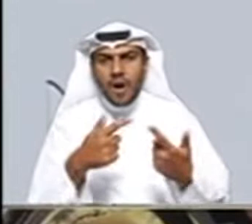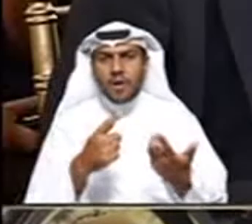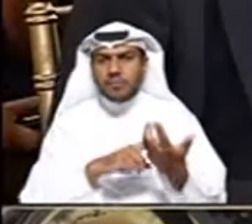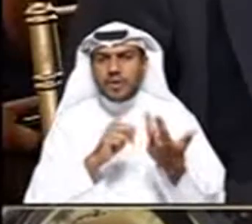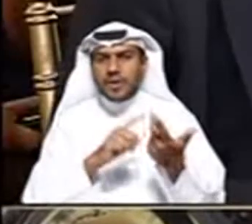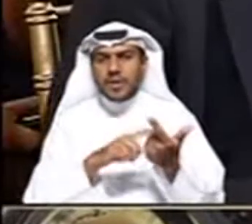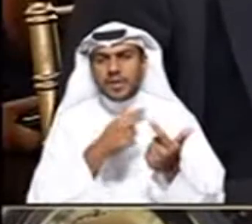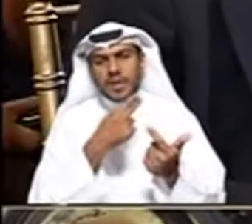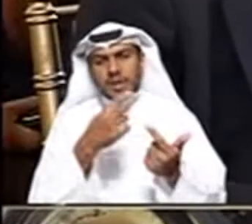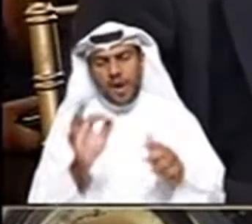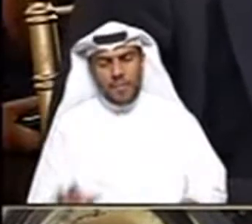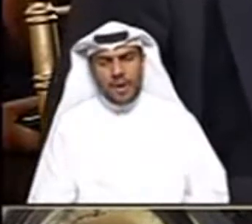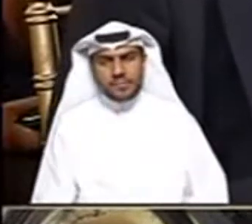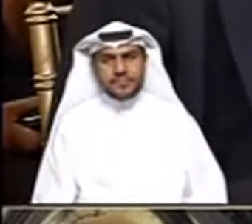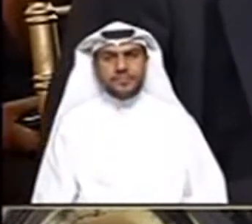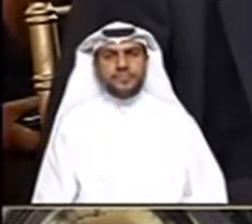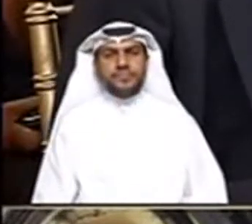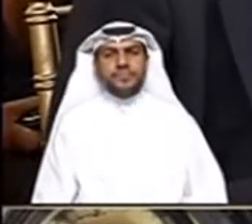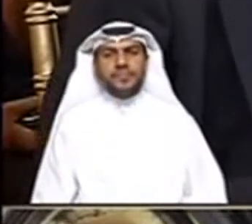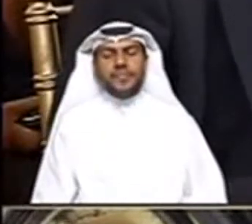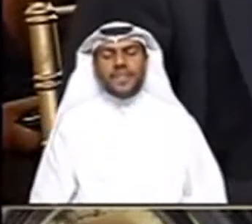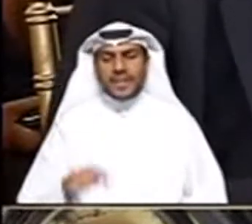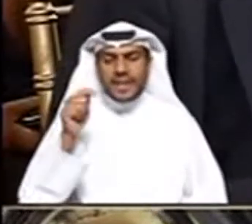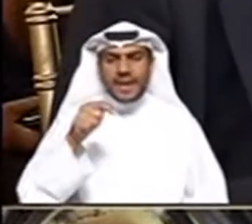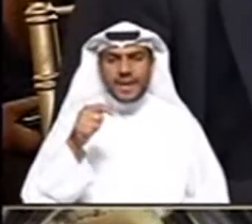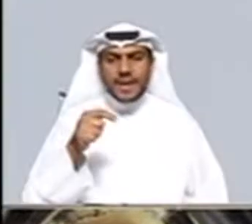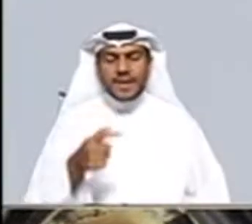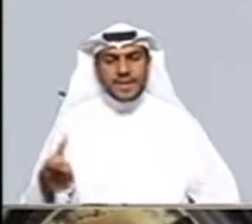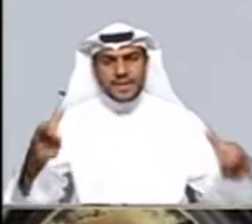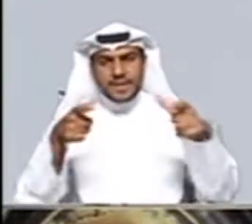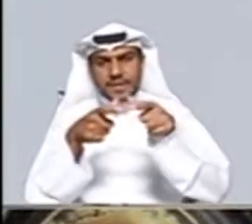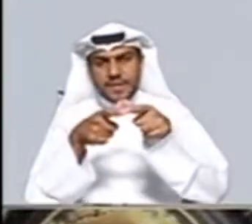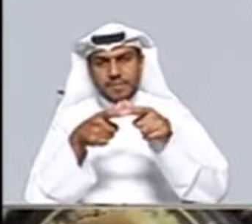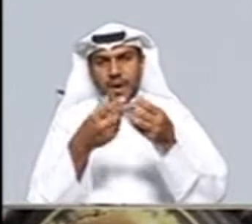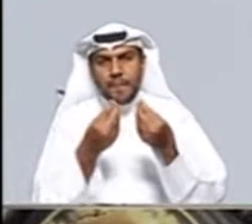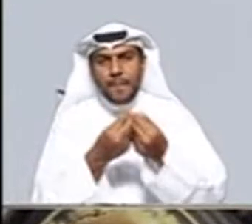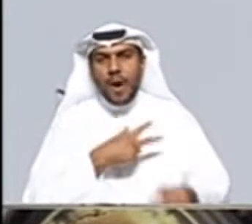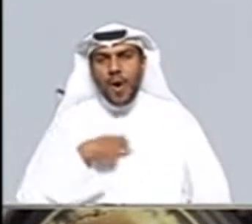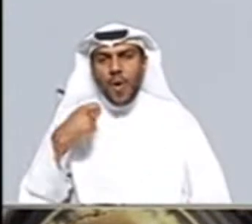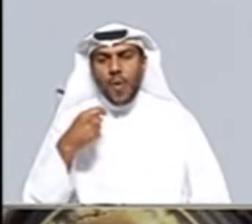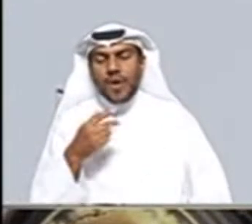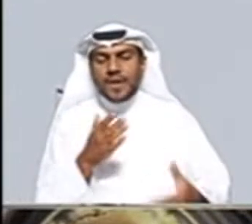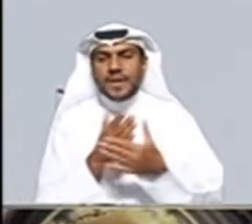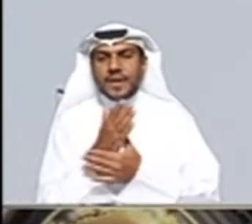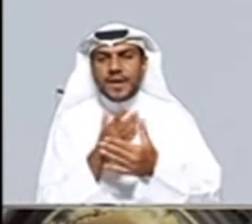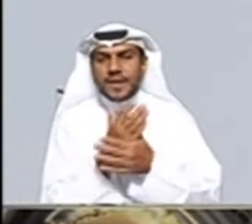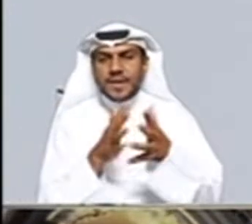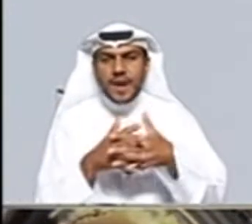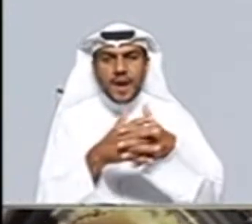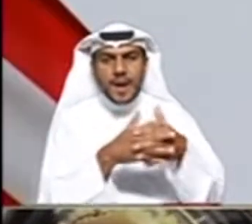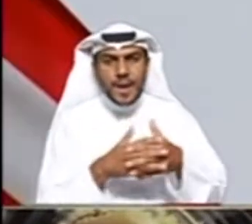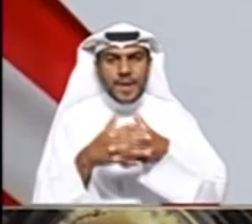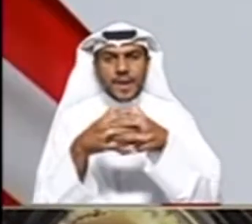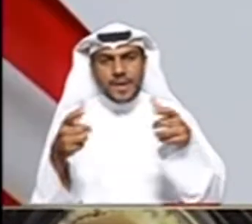في هذه القضية. تم بحث هذا الموضوع مع معالي الوزير مايك